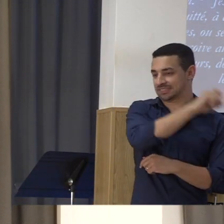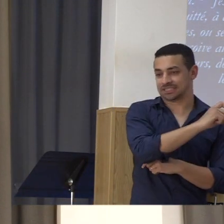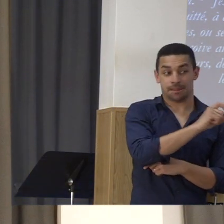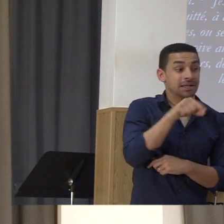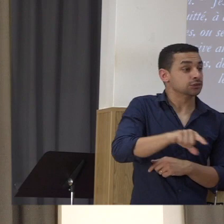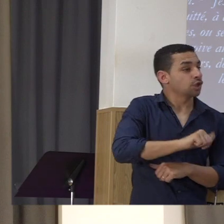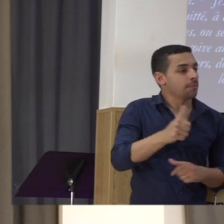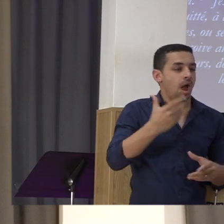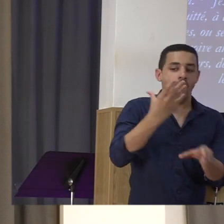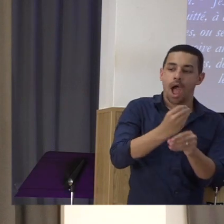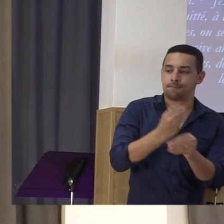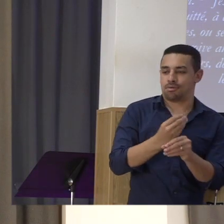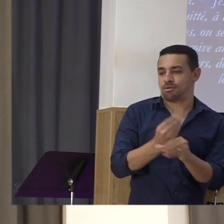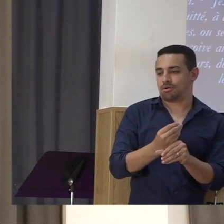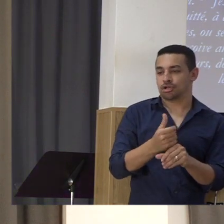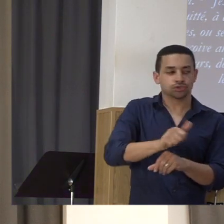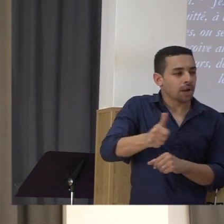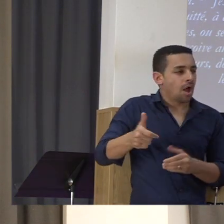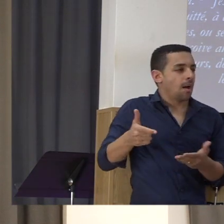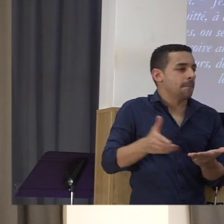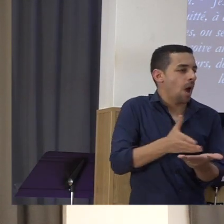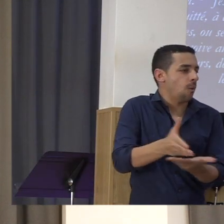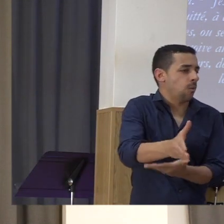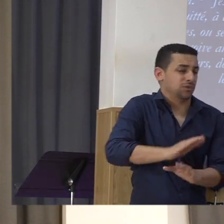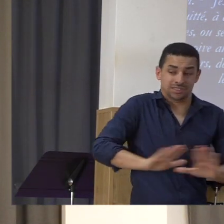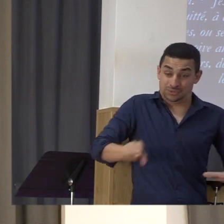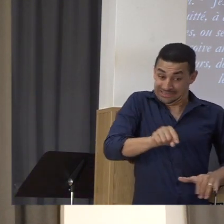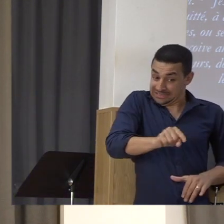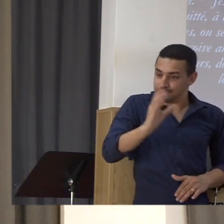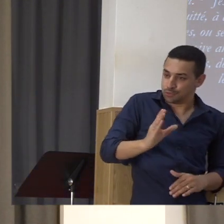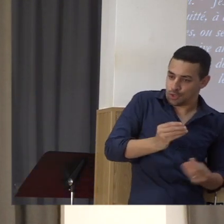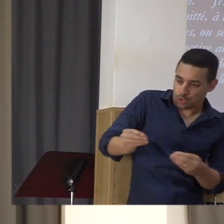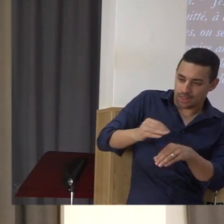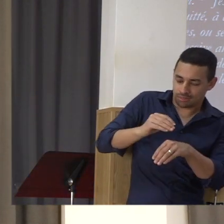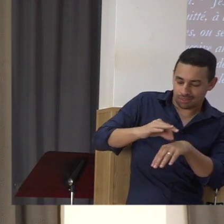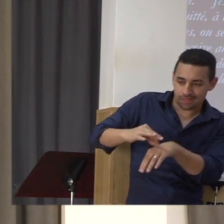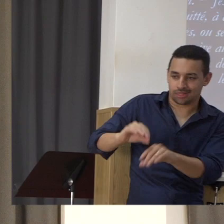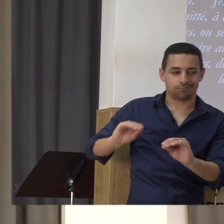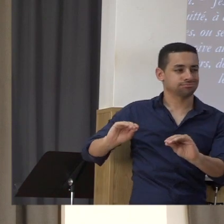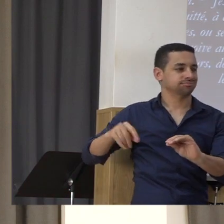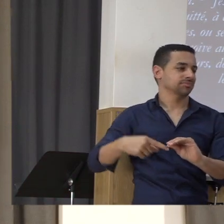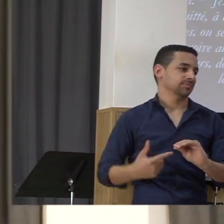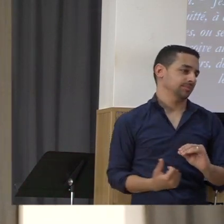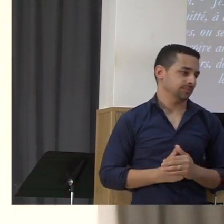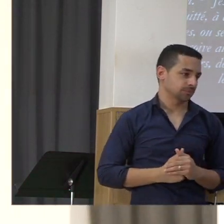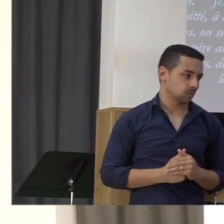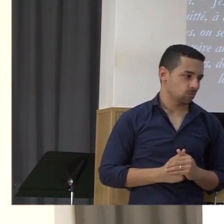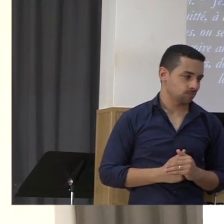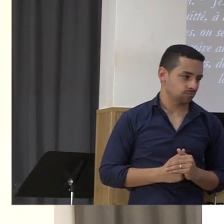qu'une école. Ce n'est qu'un parcours. Et tu as besoin de le laisser te conduire. Vous savez, lorsque